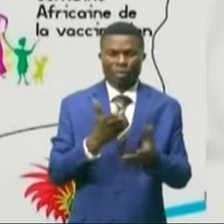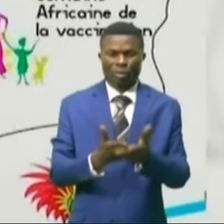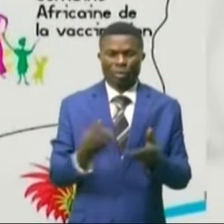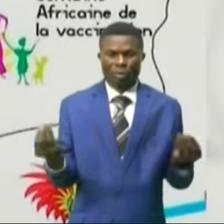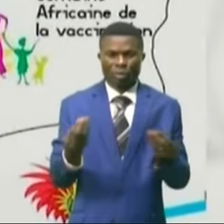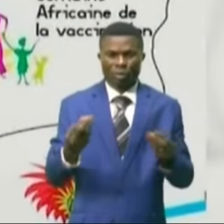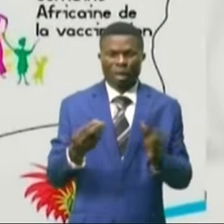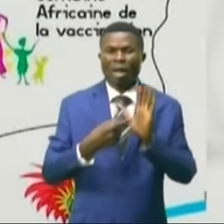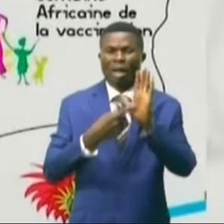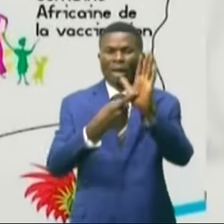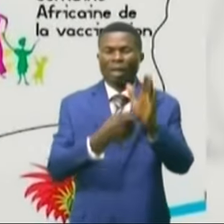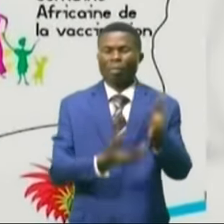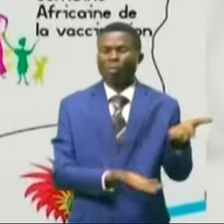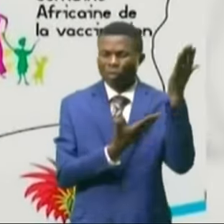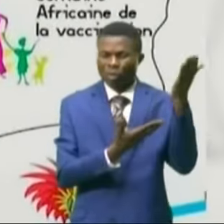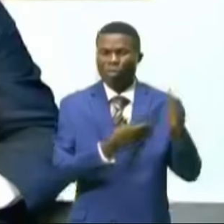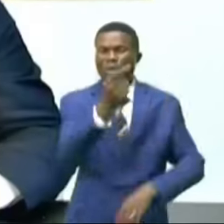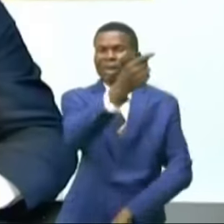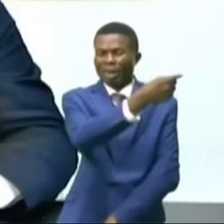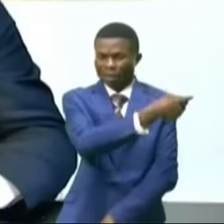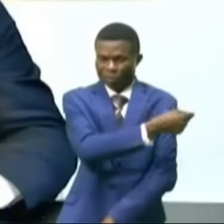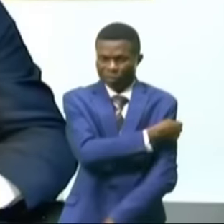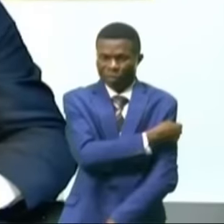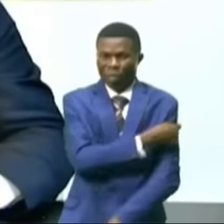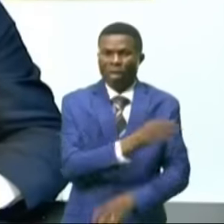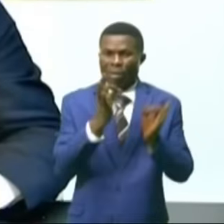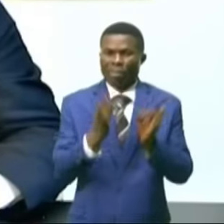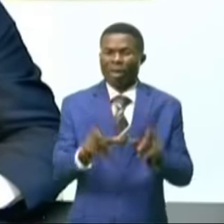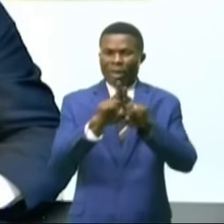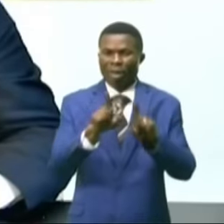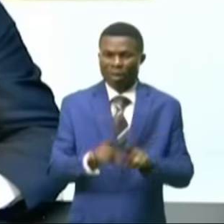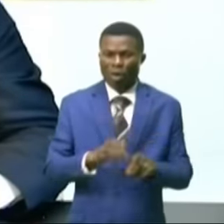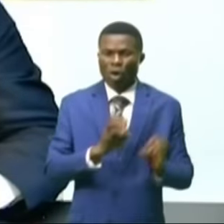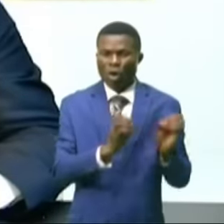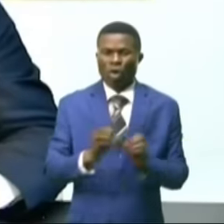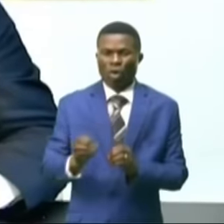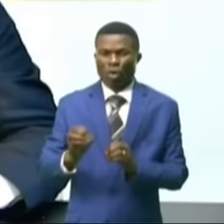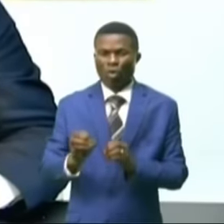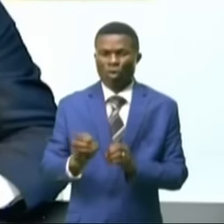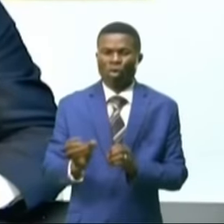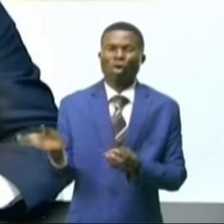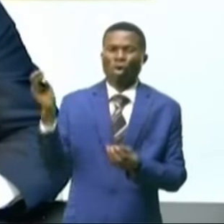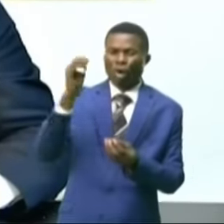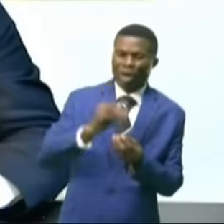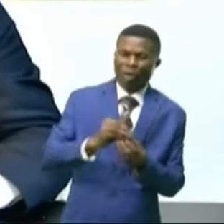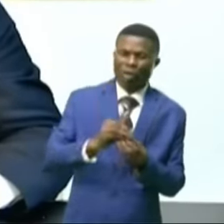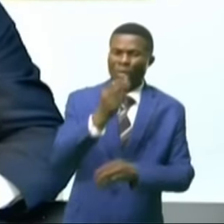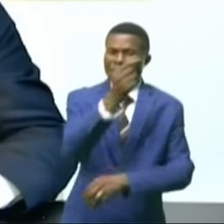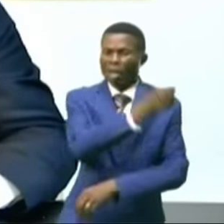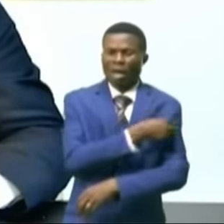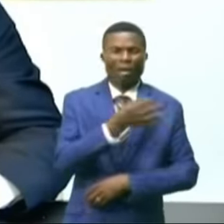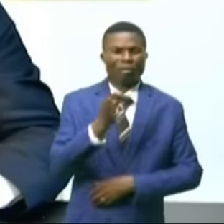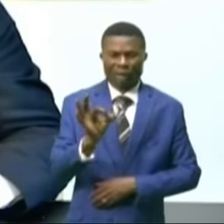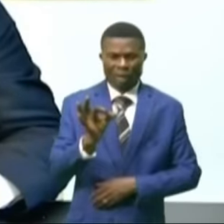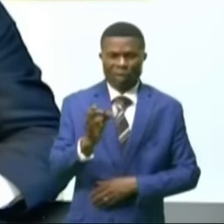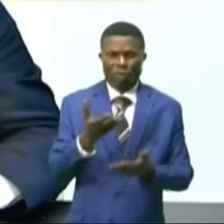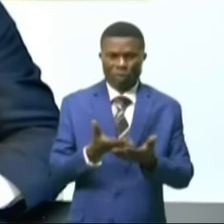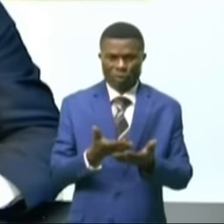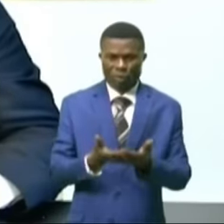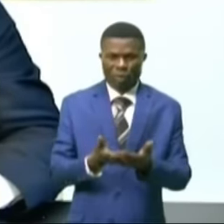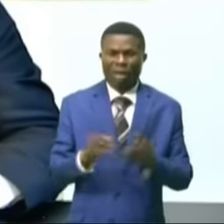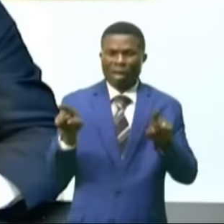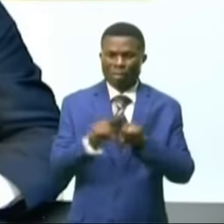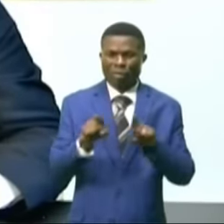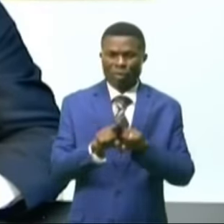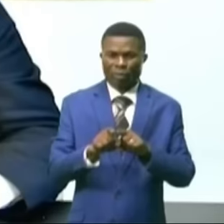de démontrer l'importance de la vaccination, mais aussi d'organiser le rattrapage d'enfants non ou insuffisamment vaccinés,